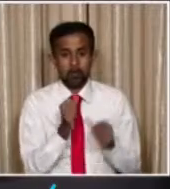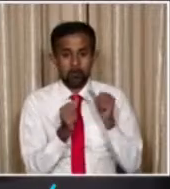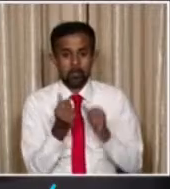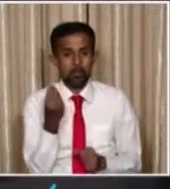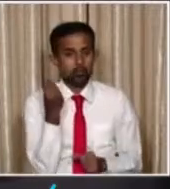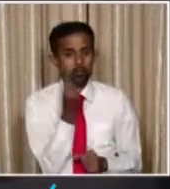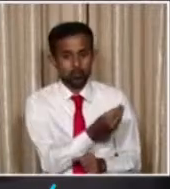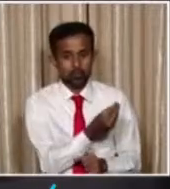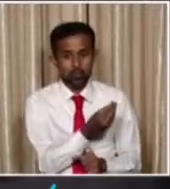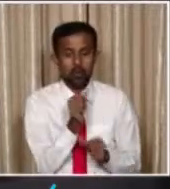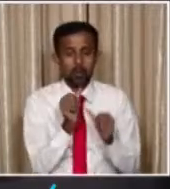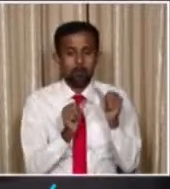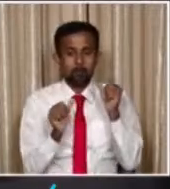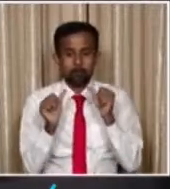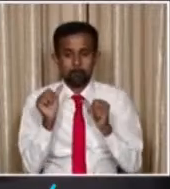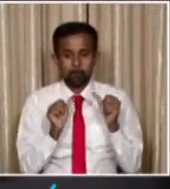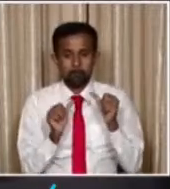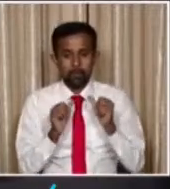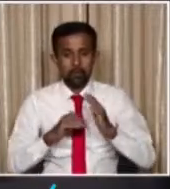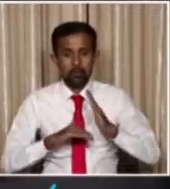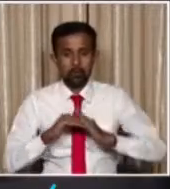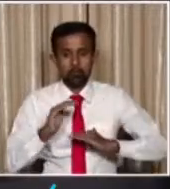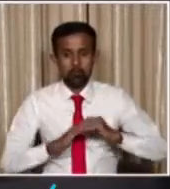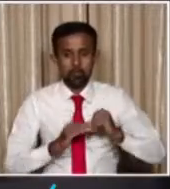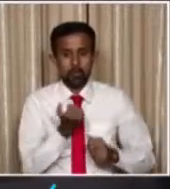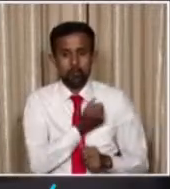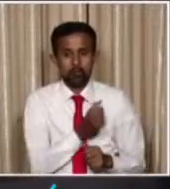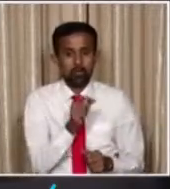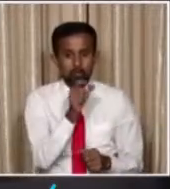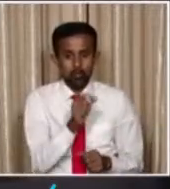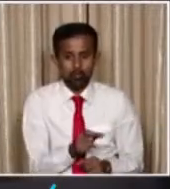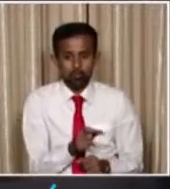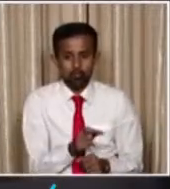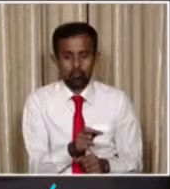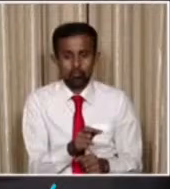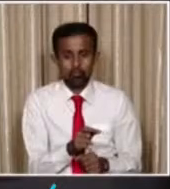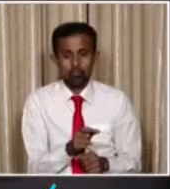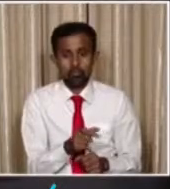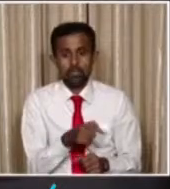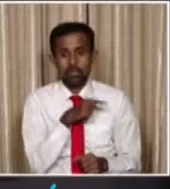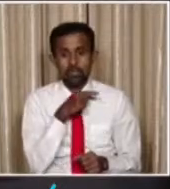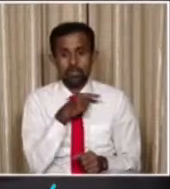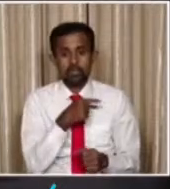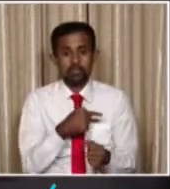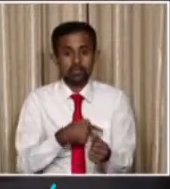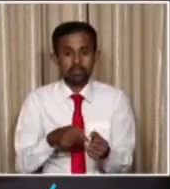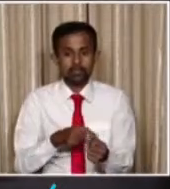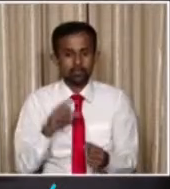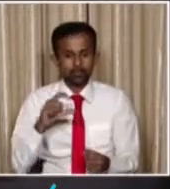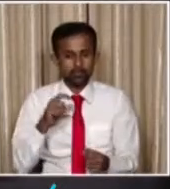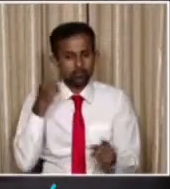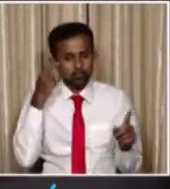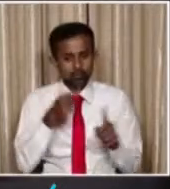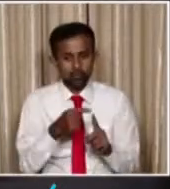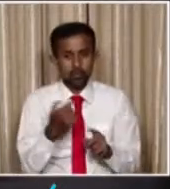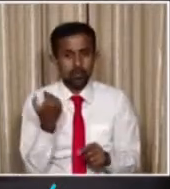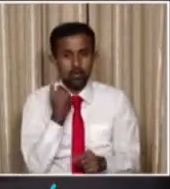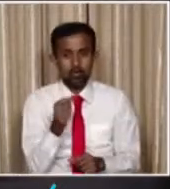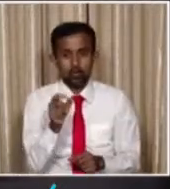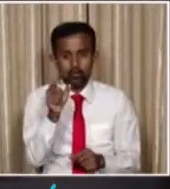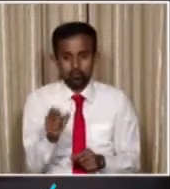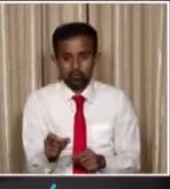පස්සේ ඒ බෙහෙත පාවිච්චි කරන්නේ වෛද්‍යවරයා අර ස්නායු සම්බන්ධව හරි පිළිකා සම්බන්ධව හරි ඒ